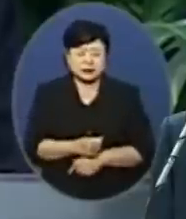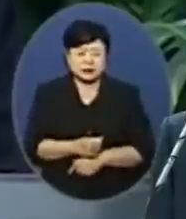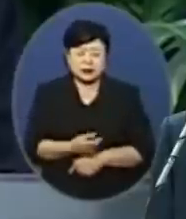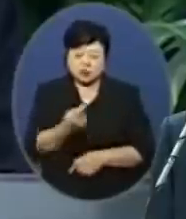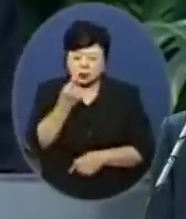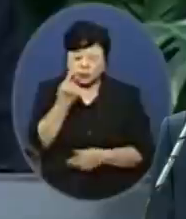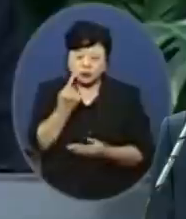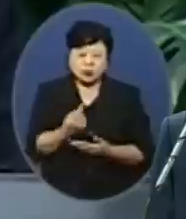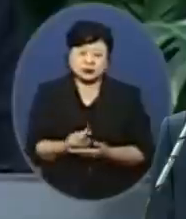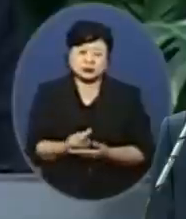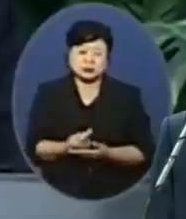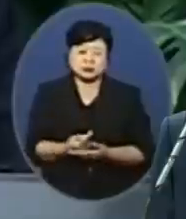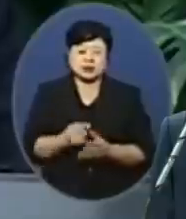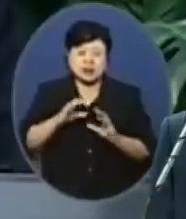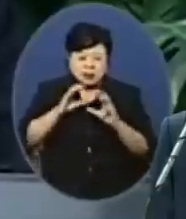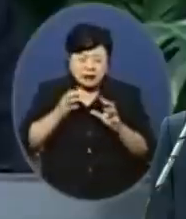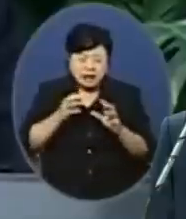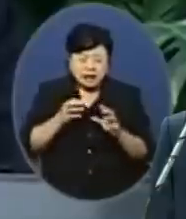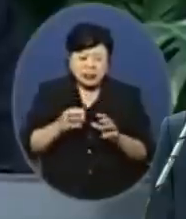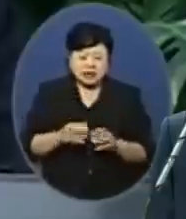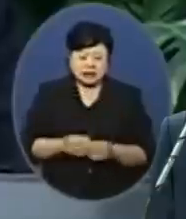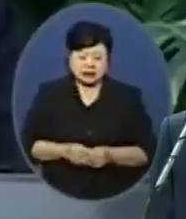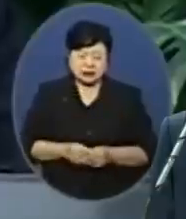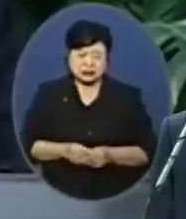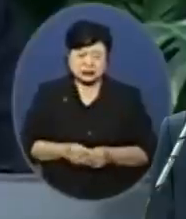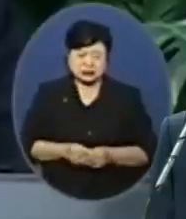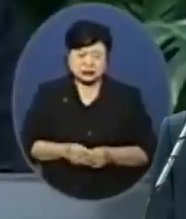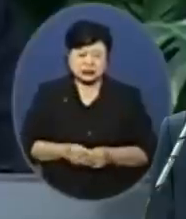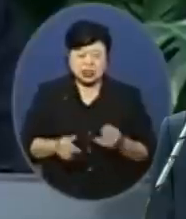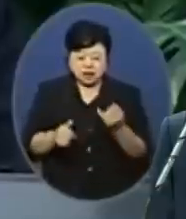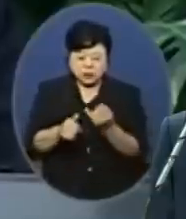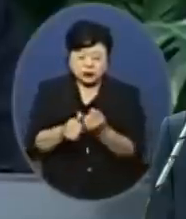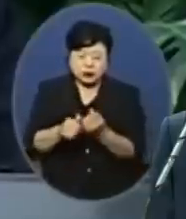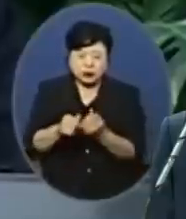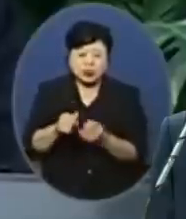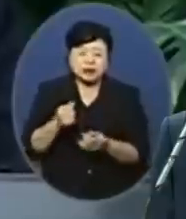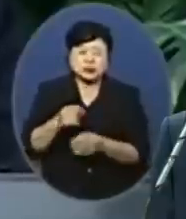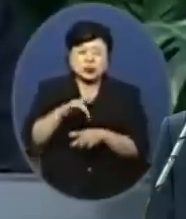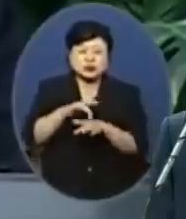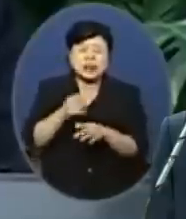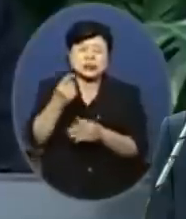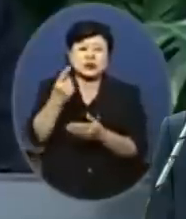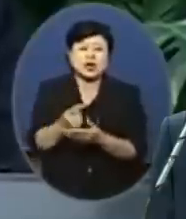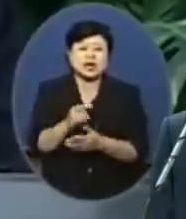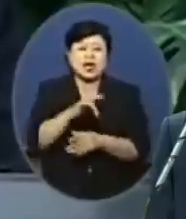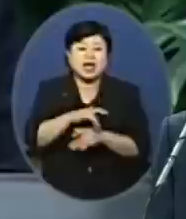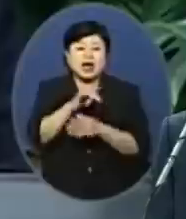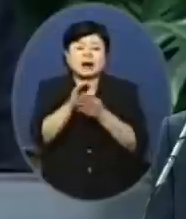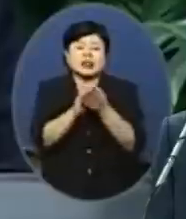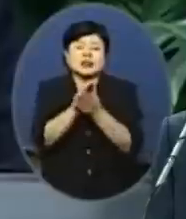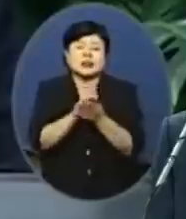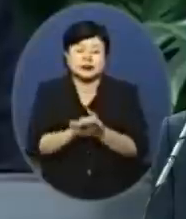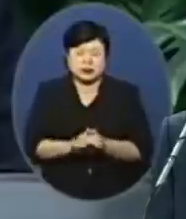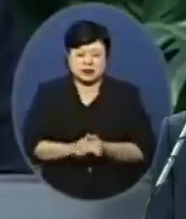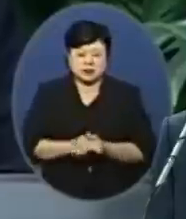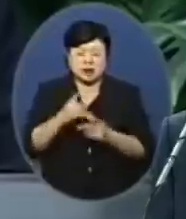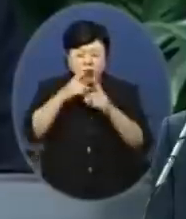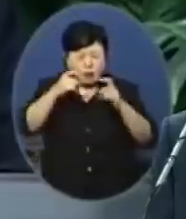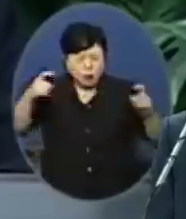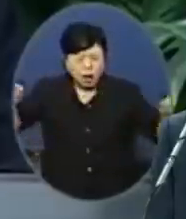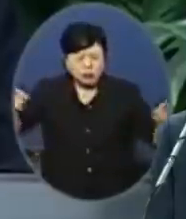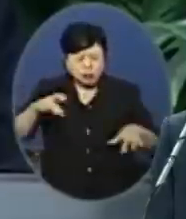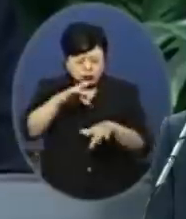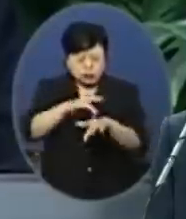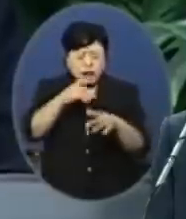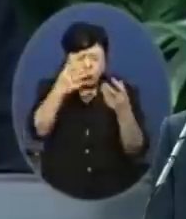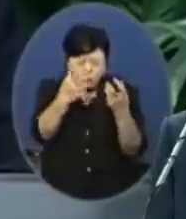배우러 와서 자기 나라에서 시집올 때 가져온 우상을 섬기게 만드니까 솔로몬이 왕궁의 우상으로 꽉